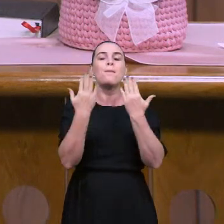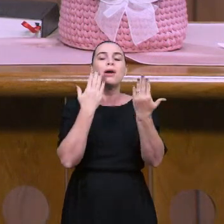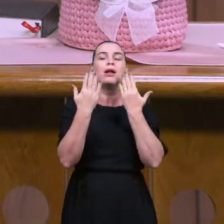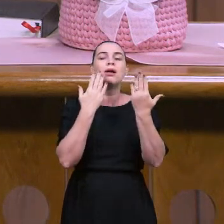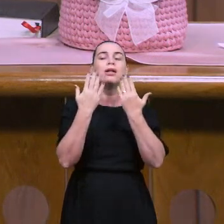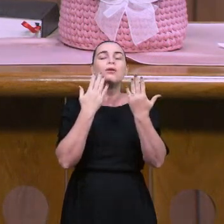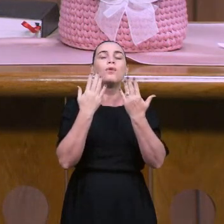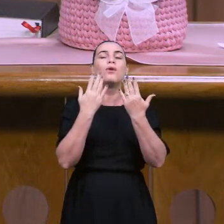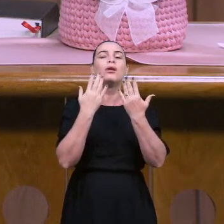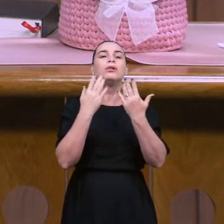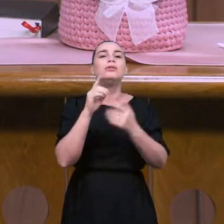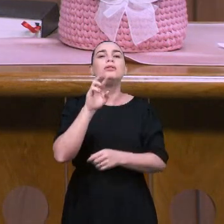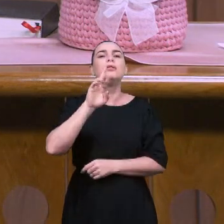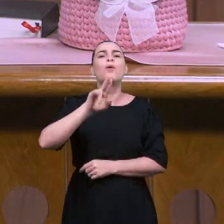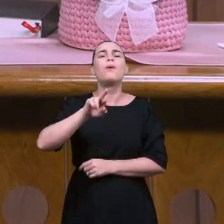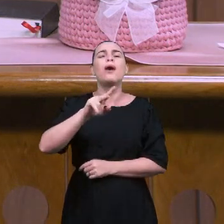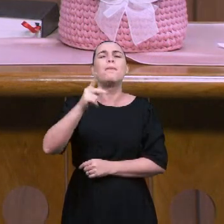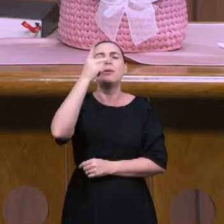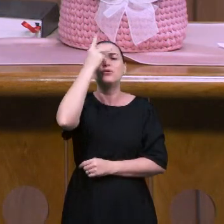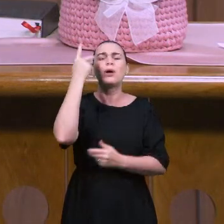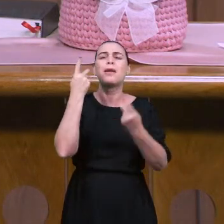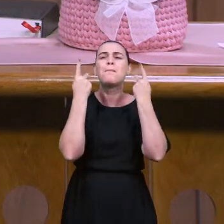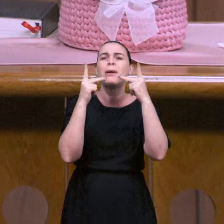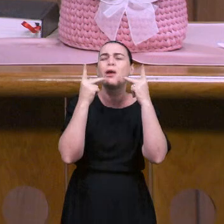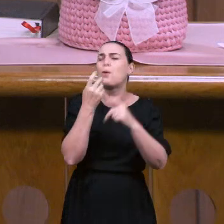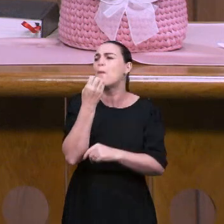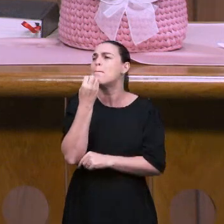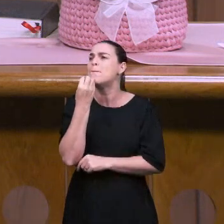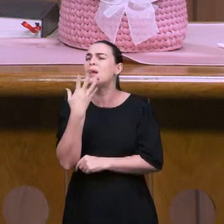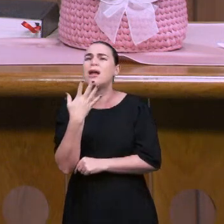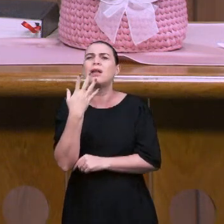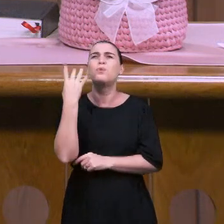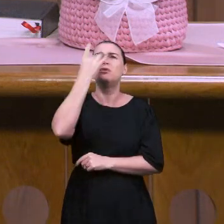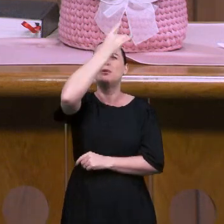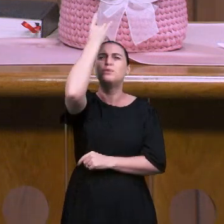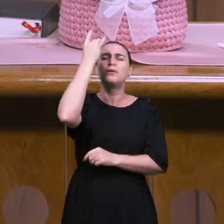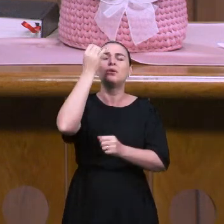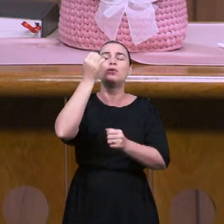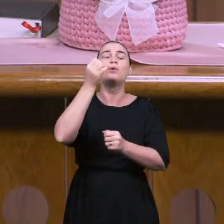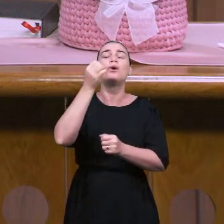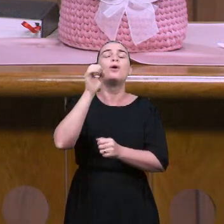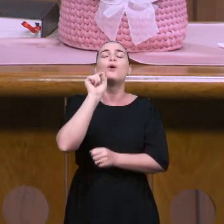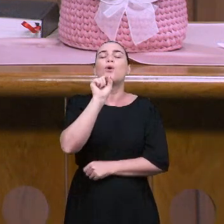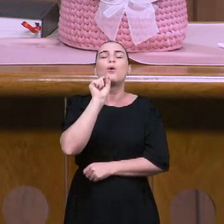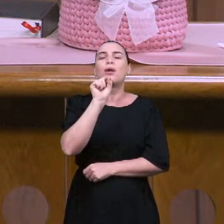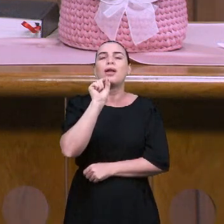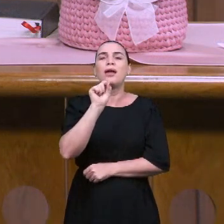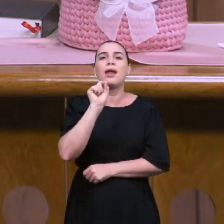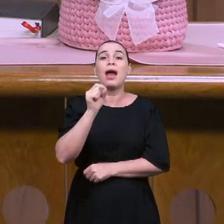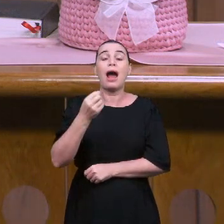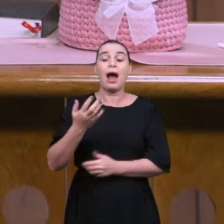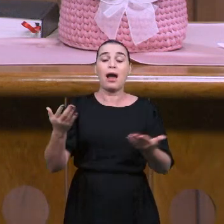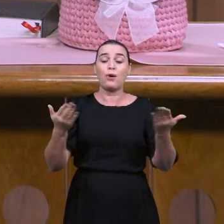n'est pas une expérience isolée, un grand homme qui a prêché bien. C'est pas ça que nous vivons. Nous vivons maintenant le versement